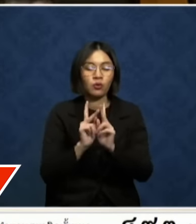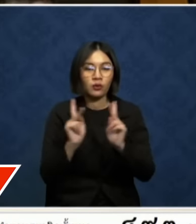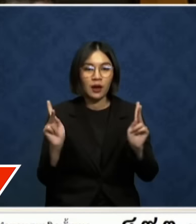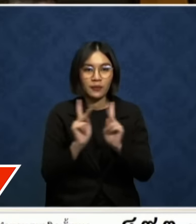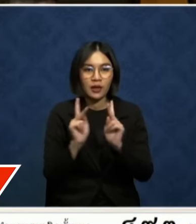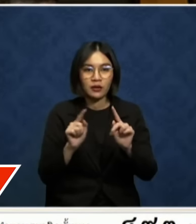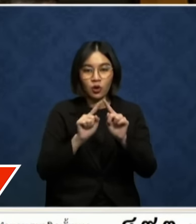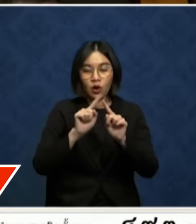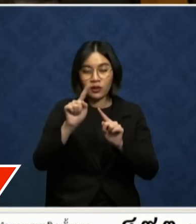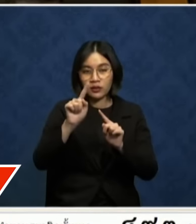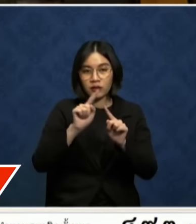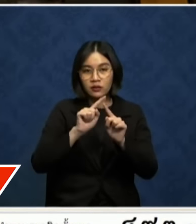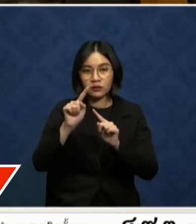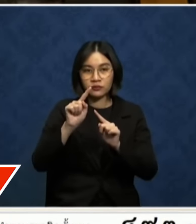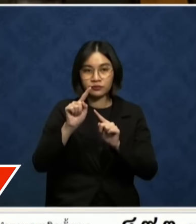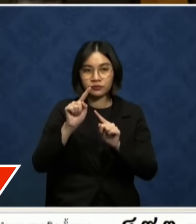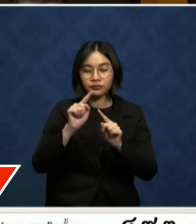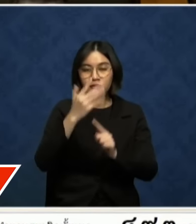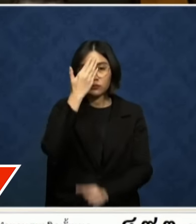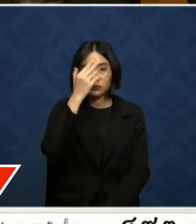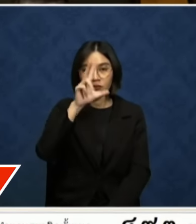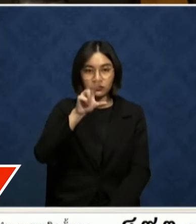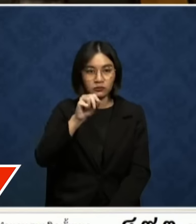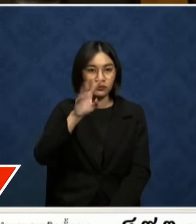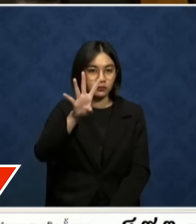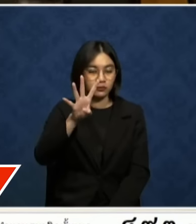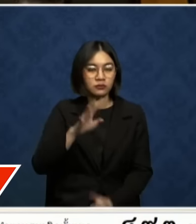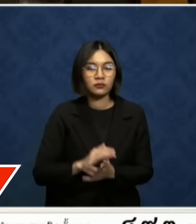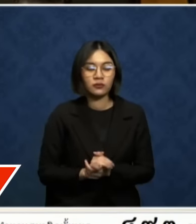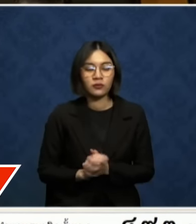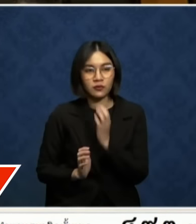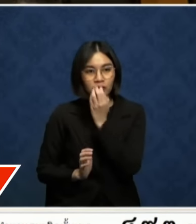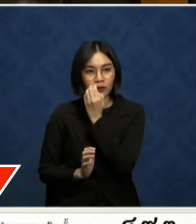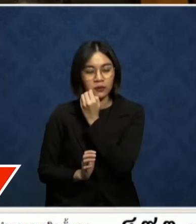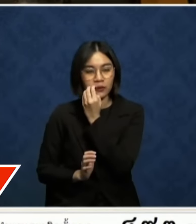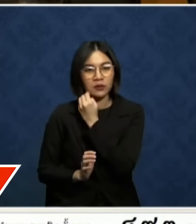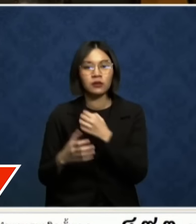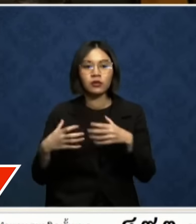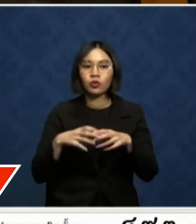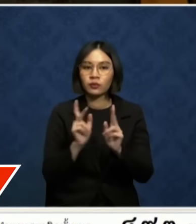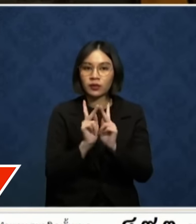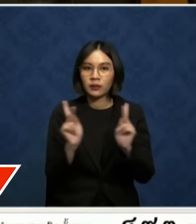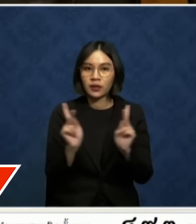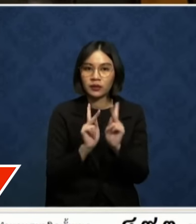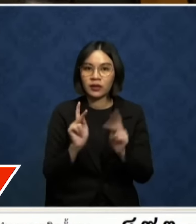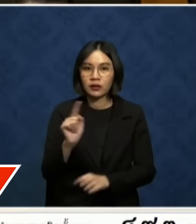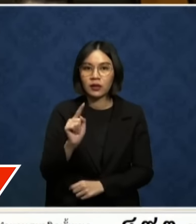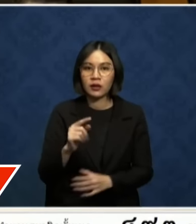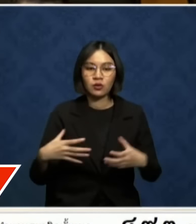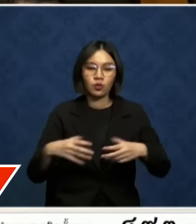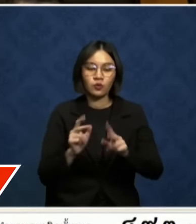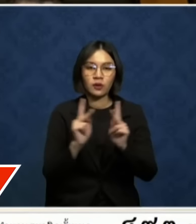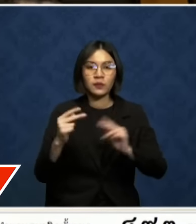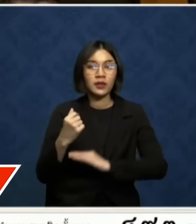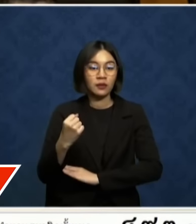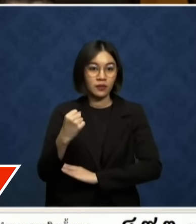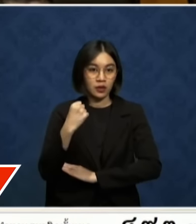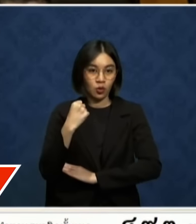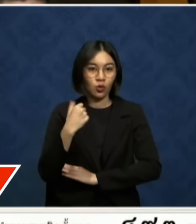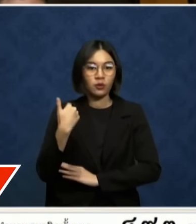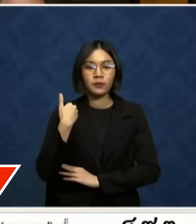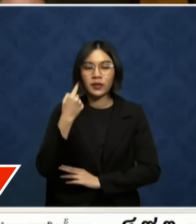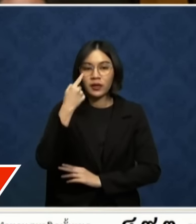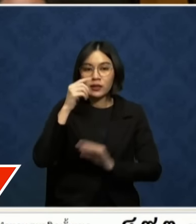ในข้อที่3ในหน้าที่34นะครับจริงๆแล้วเนี่ยกรรมการของเรานะครับกรรมการความมั่นคงเนี่ยเราก็มี